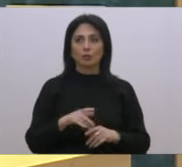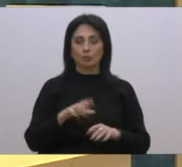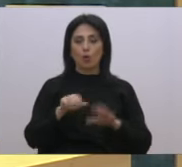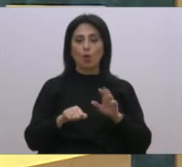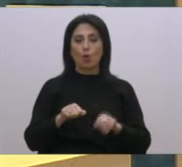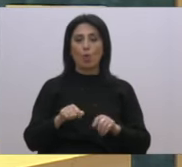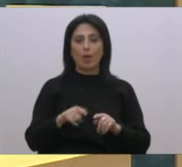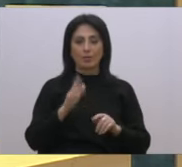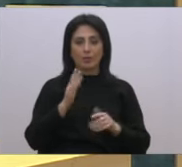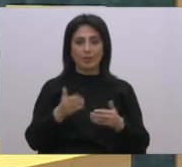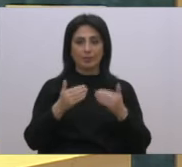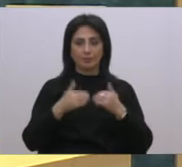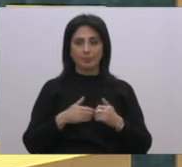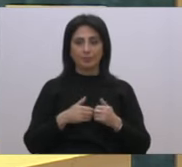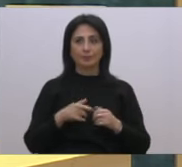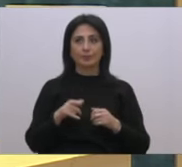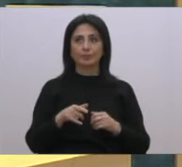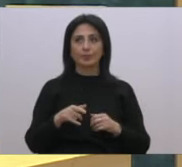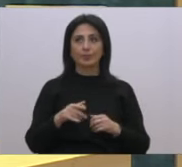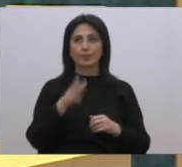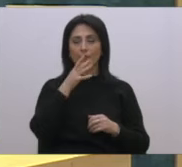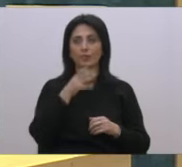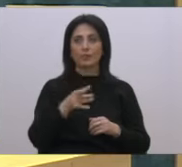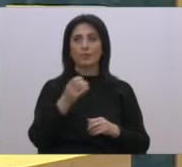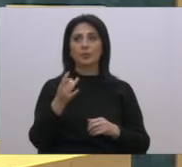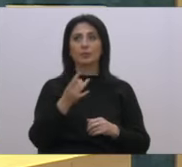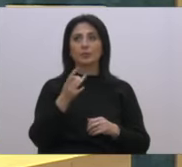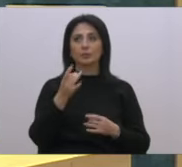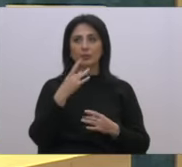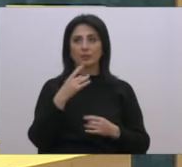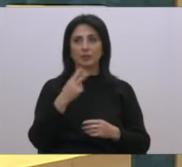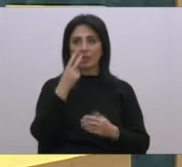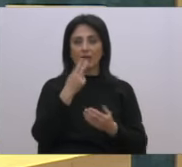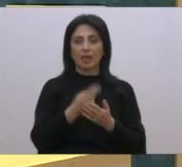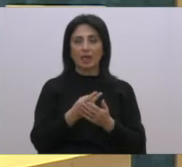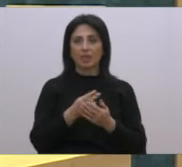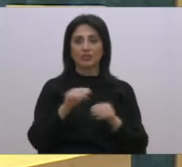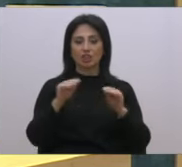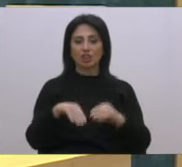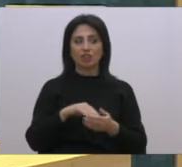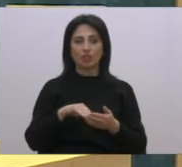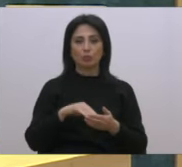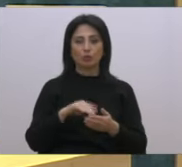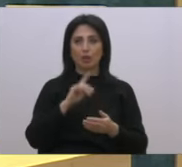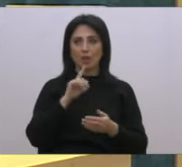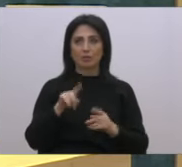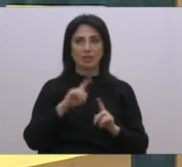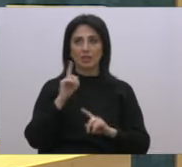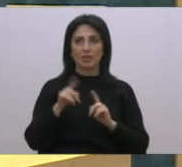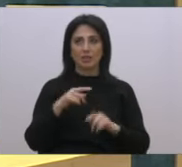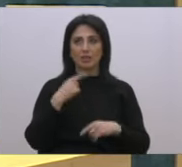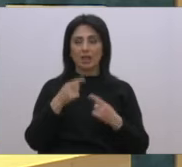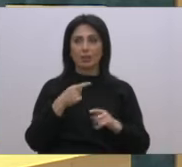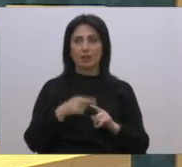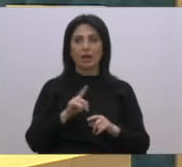თქვენ ახსენეთ და ამ მოცემულობაში კიდევ ერთხელ მითხარით, რომ ხედვის შემუშავებაზეც კი არ იქნება ამ წელს